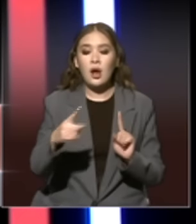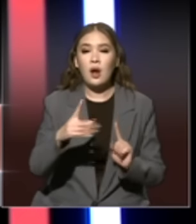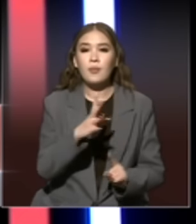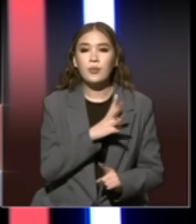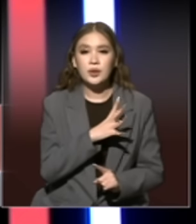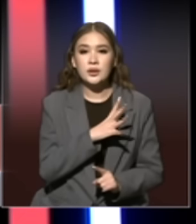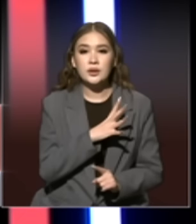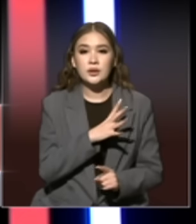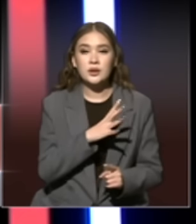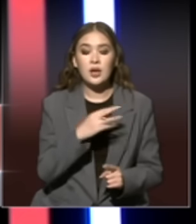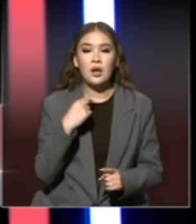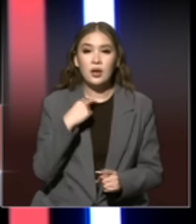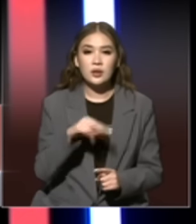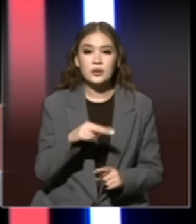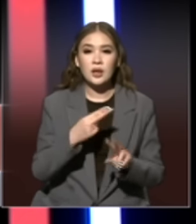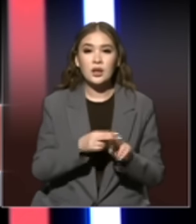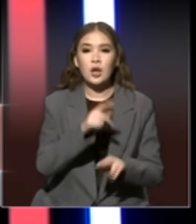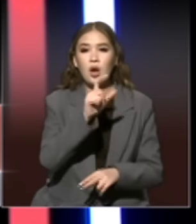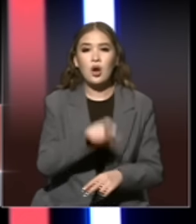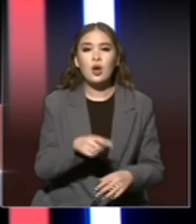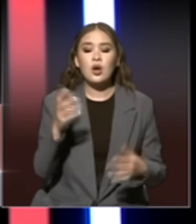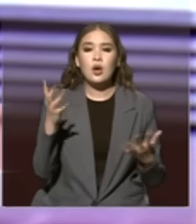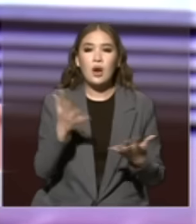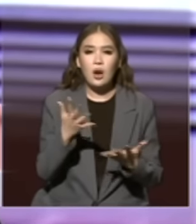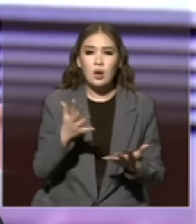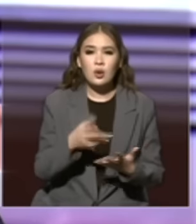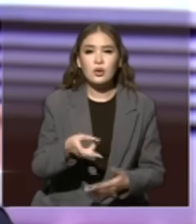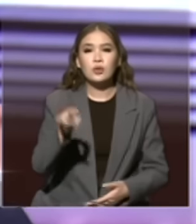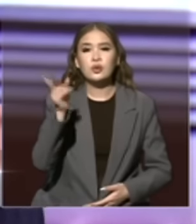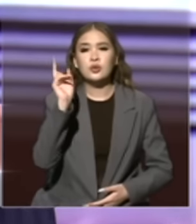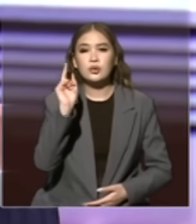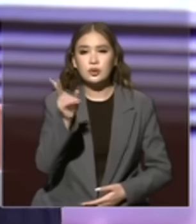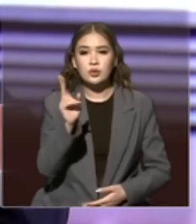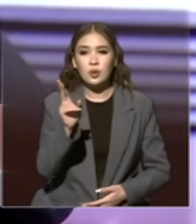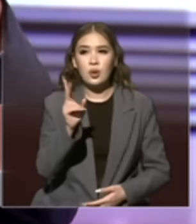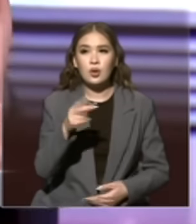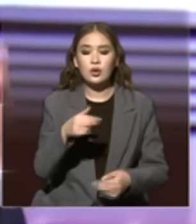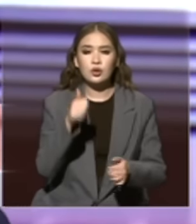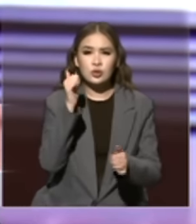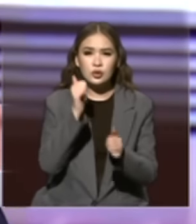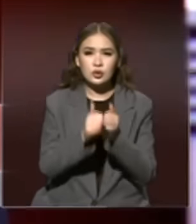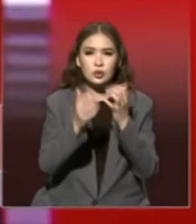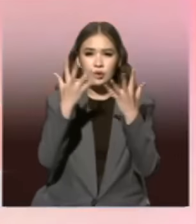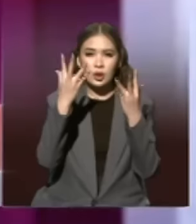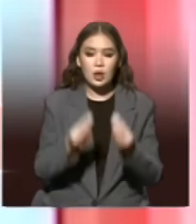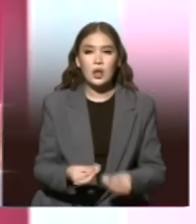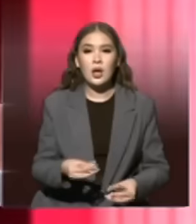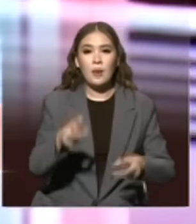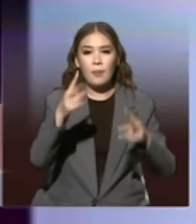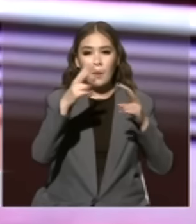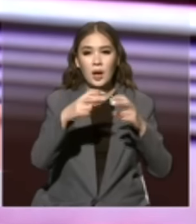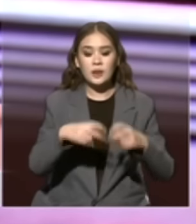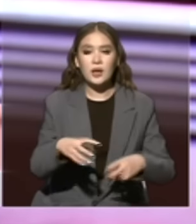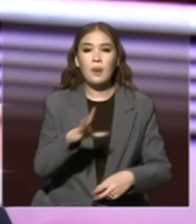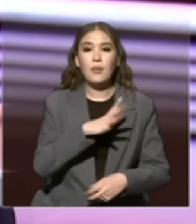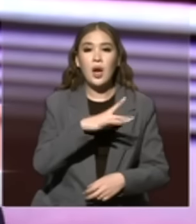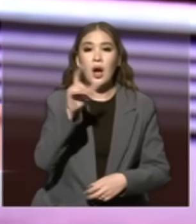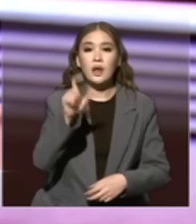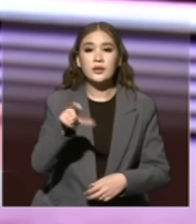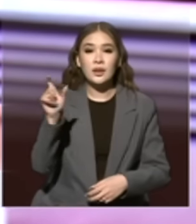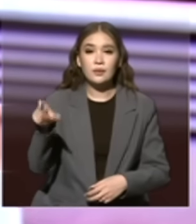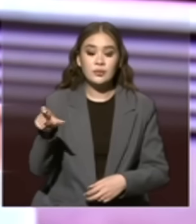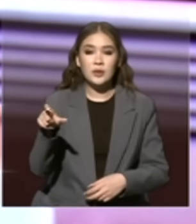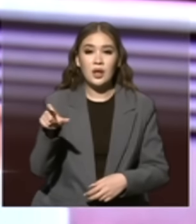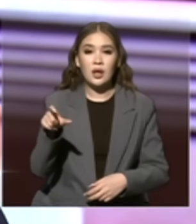жүргенде оның кім екенін, қандай адам екенін күнделікті бақылап отырған, әдей біз көйістейміз ғой, сол